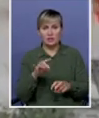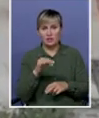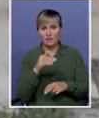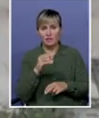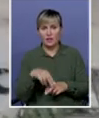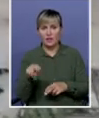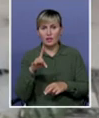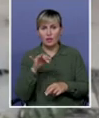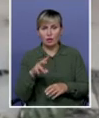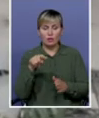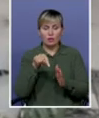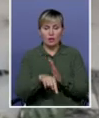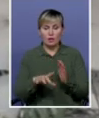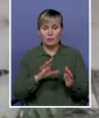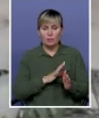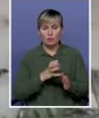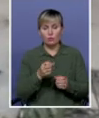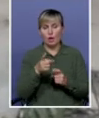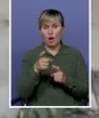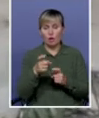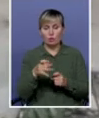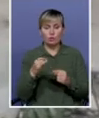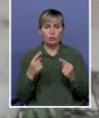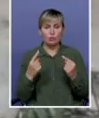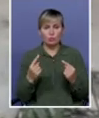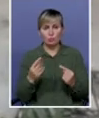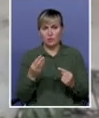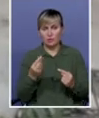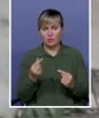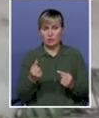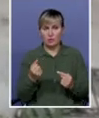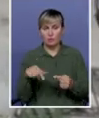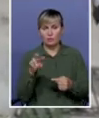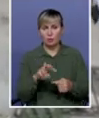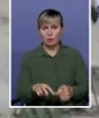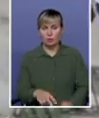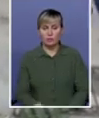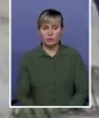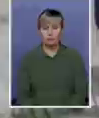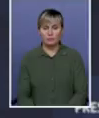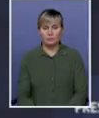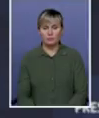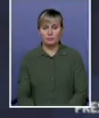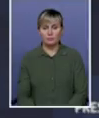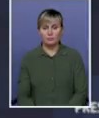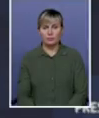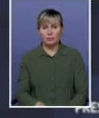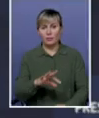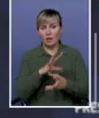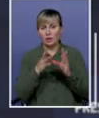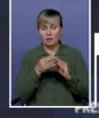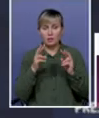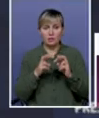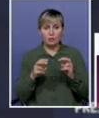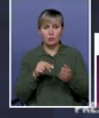У задержанных при себе было огнестрельное оружие и крупная сумма денег в иностранной валюте. По оценкам